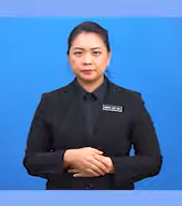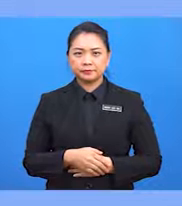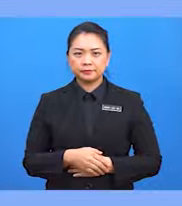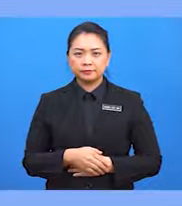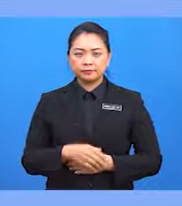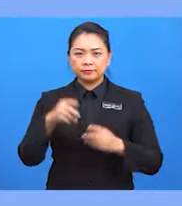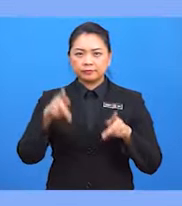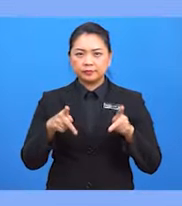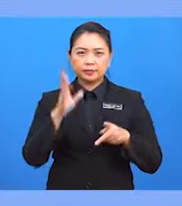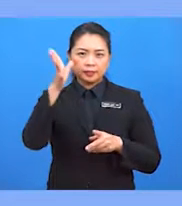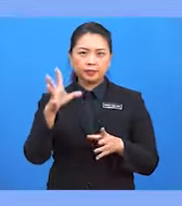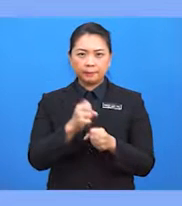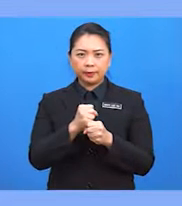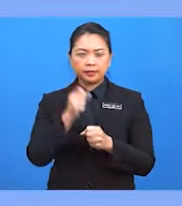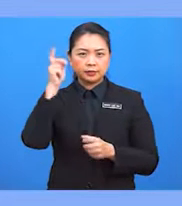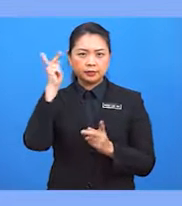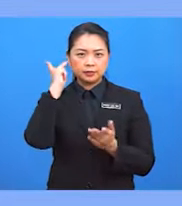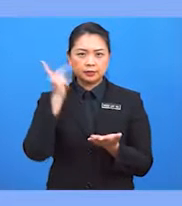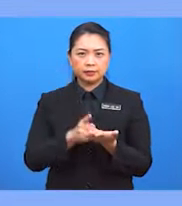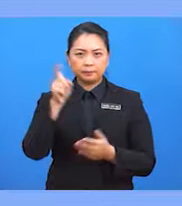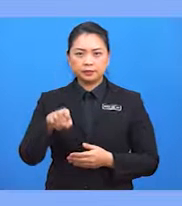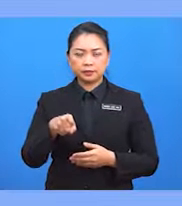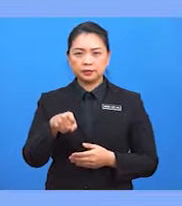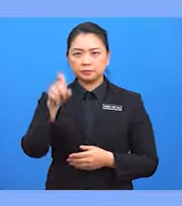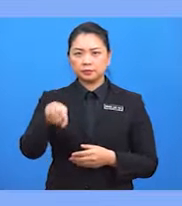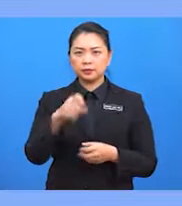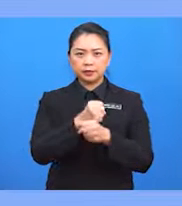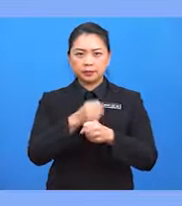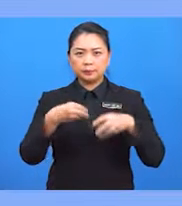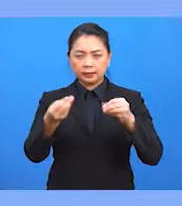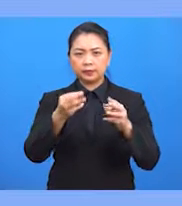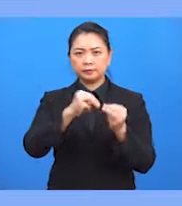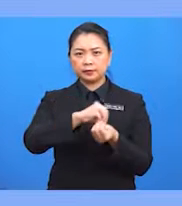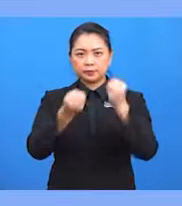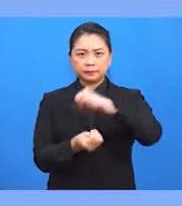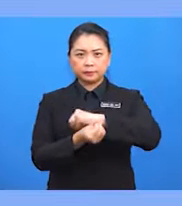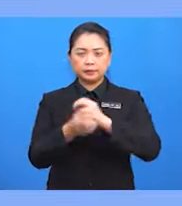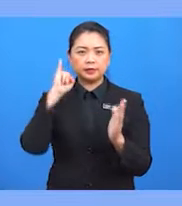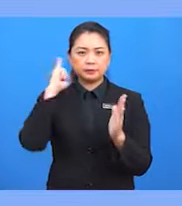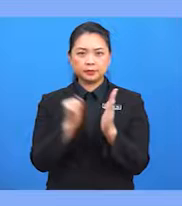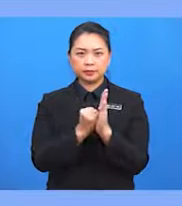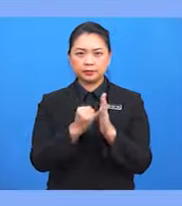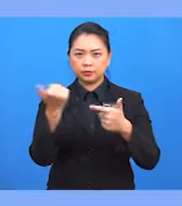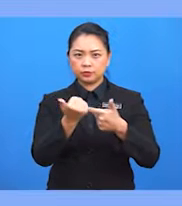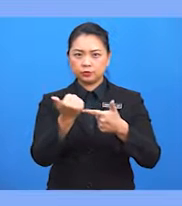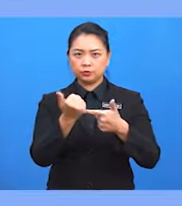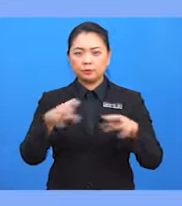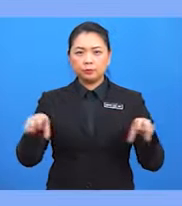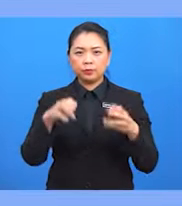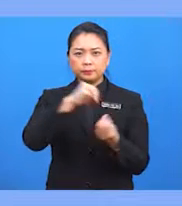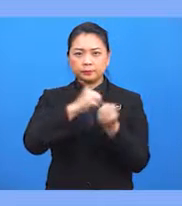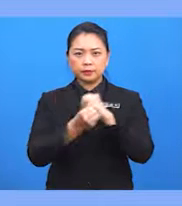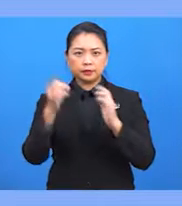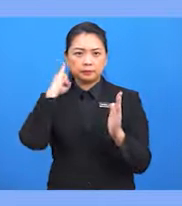pelajar akan dapat mengenal pasti keperluan kerja bagi manipulasi imej dan membuat manipulasi imej